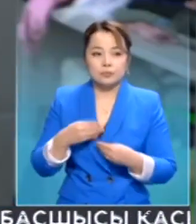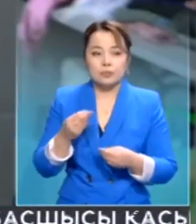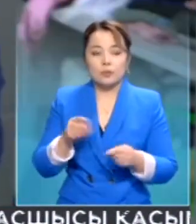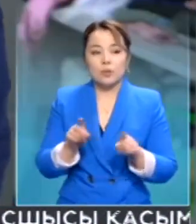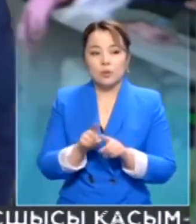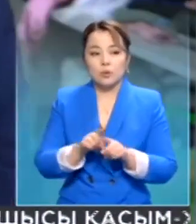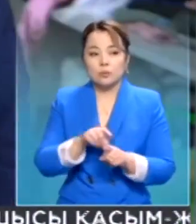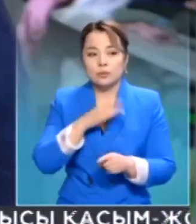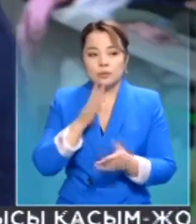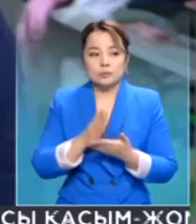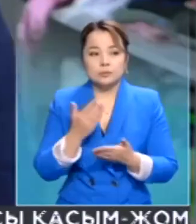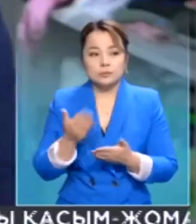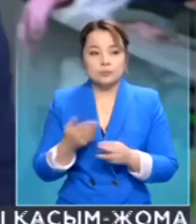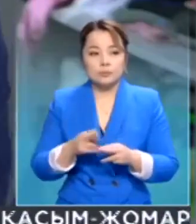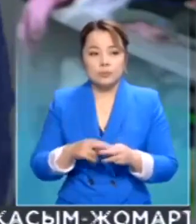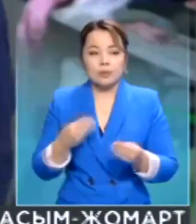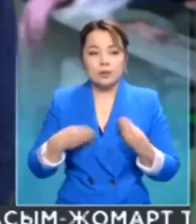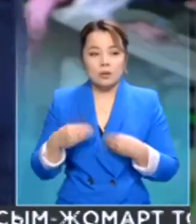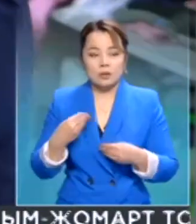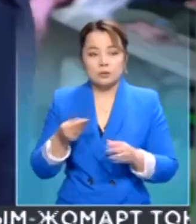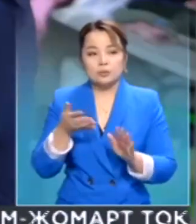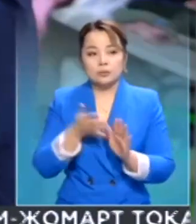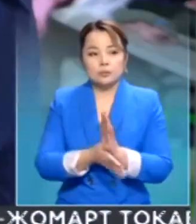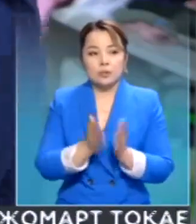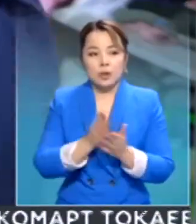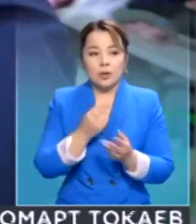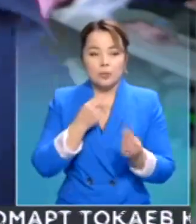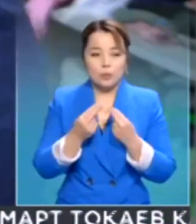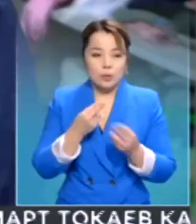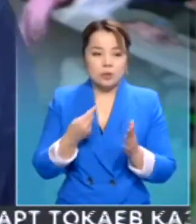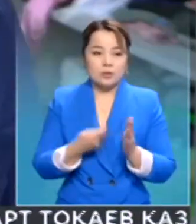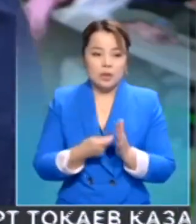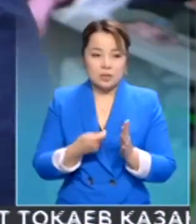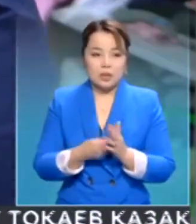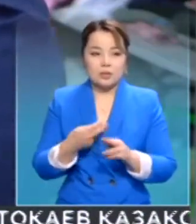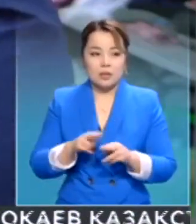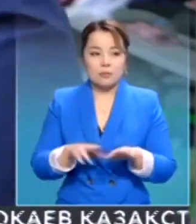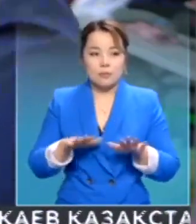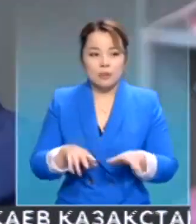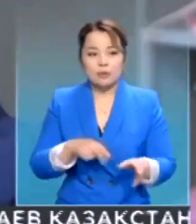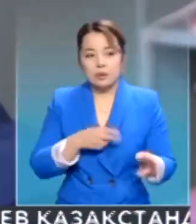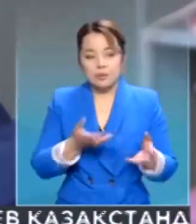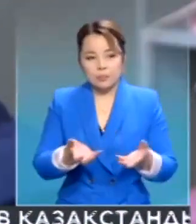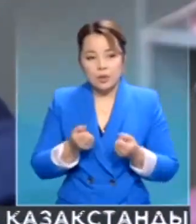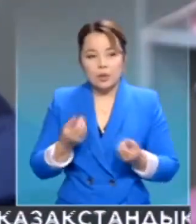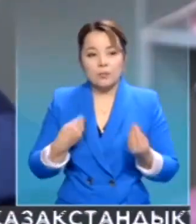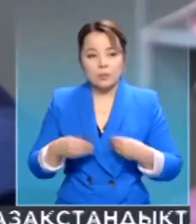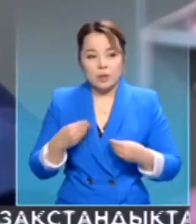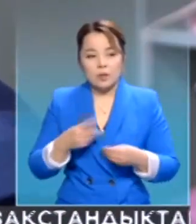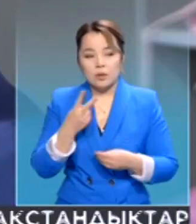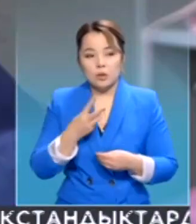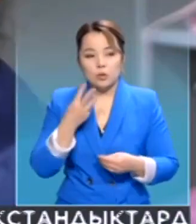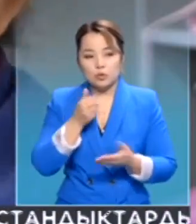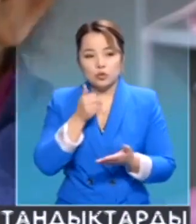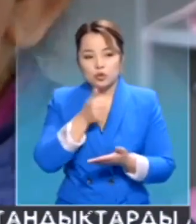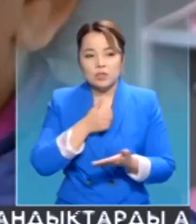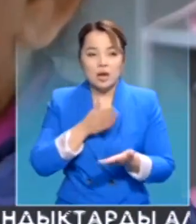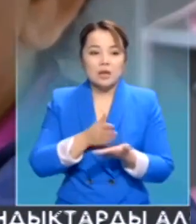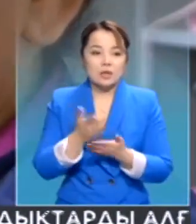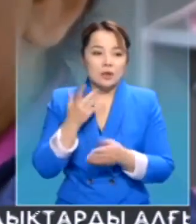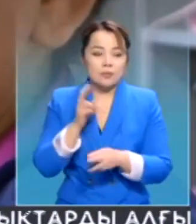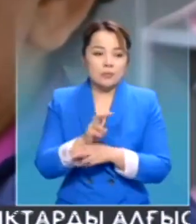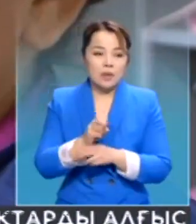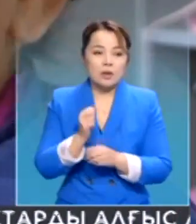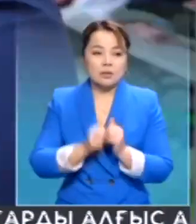ғой, қарап тұрсаң. Сол киімге жұмсаған ақшаны продукты жұмсайық та осы жерге киім алуға келеміз. 2 жыл болды осы жерге келіп жатқаным, арасында